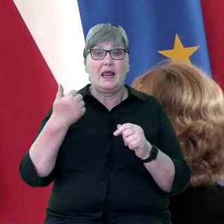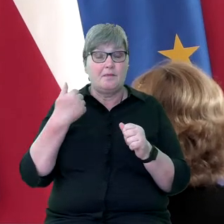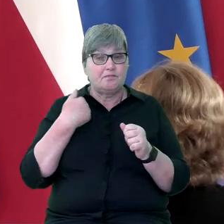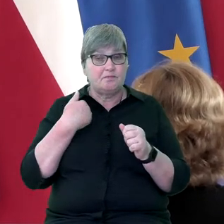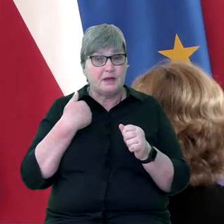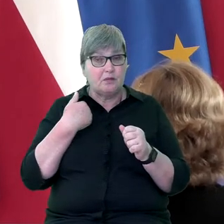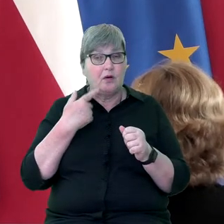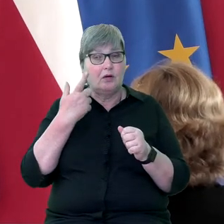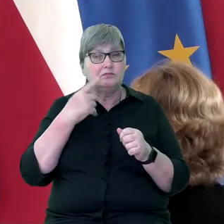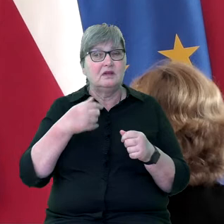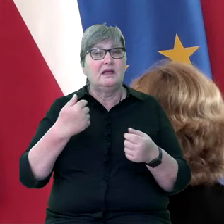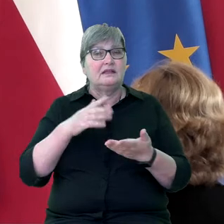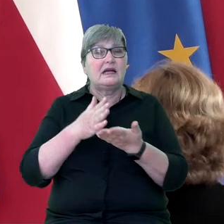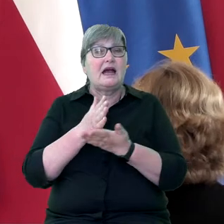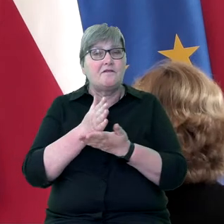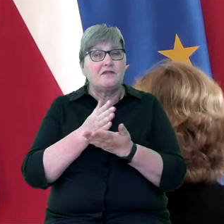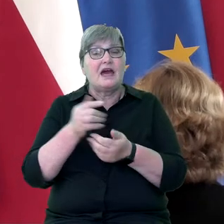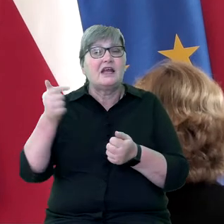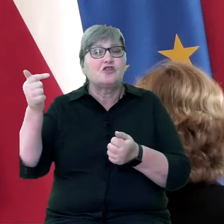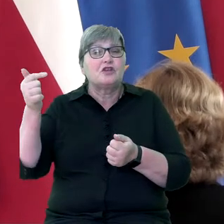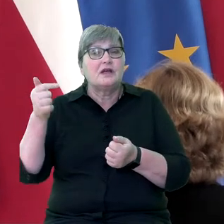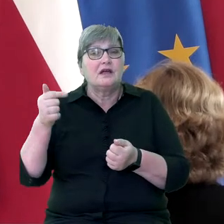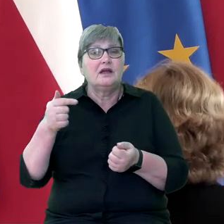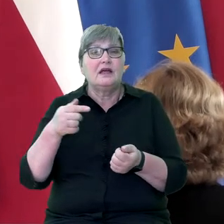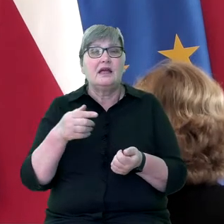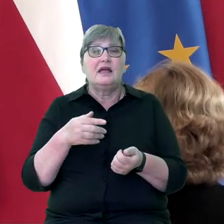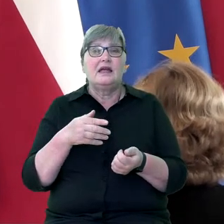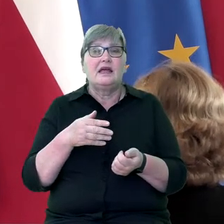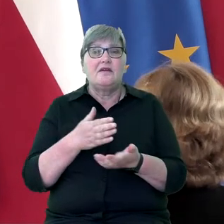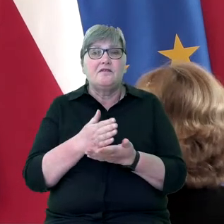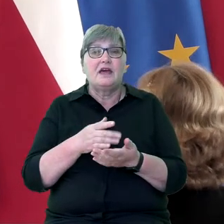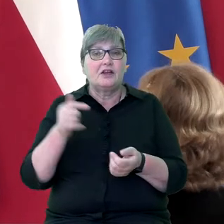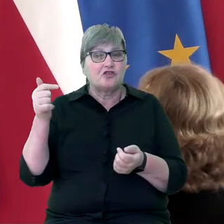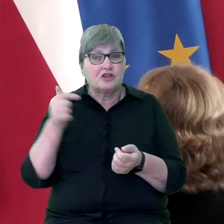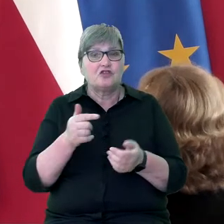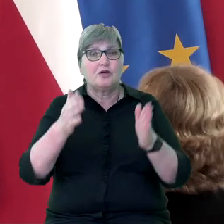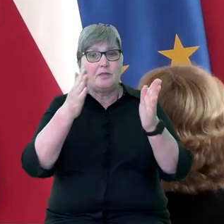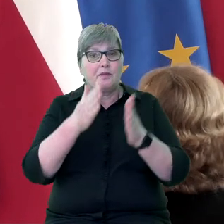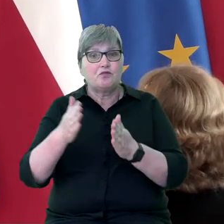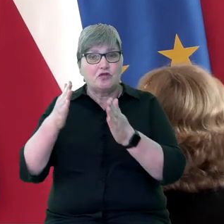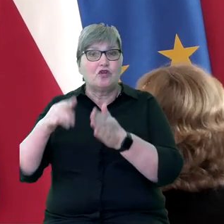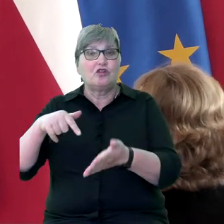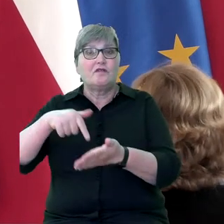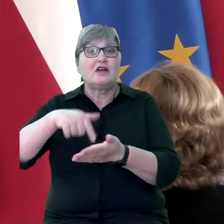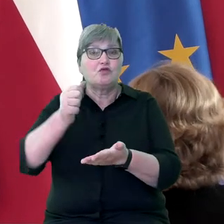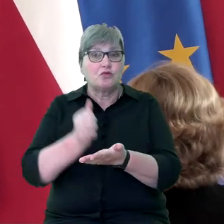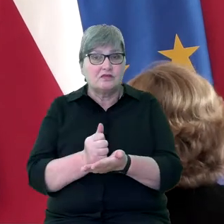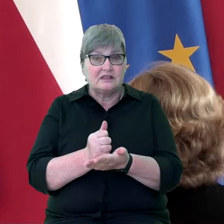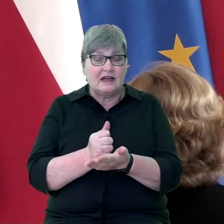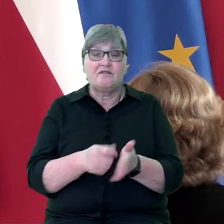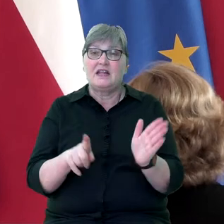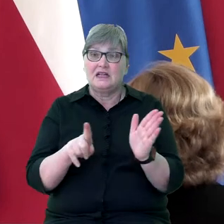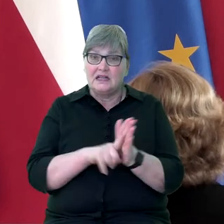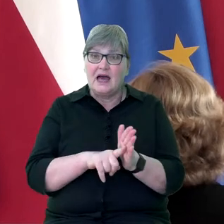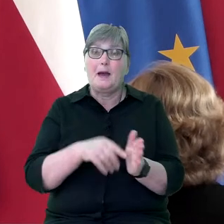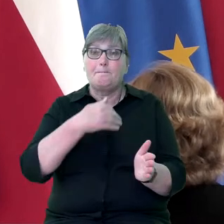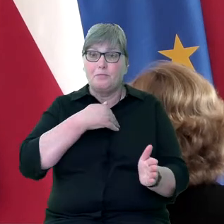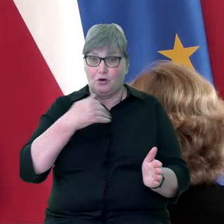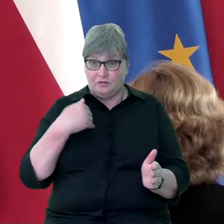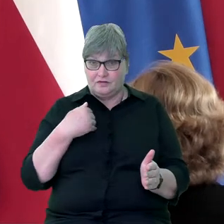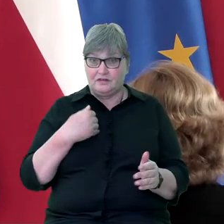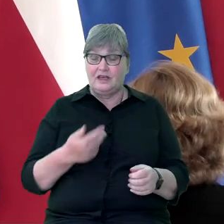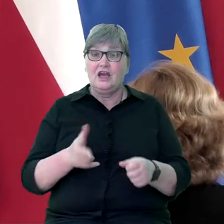wydać oryginalną polską ustawę dotyczącą służby cywilnej, która w sposób jednolity